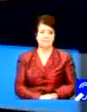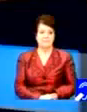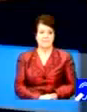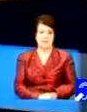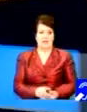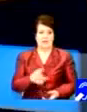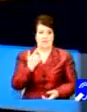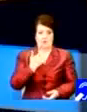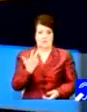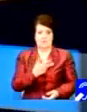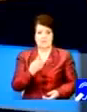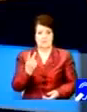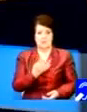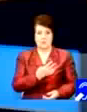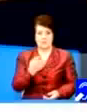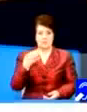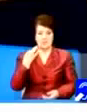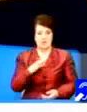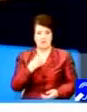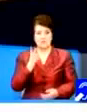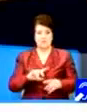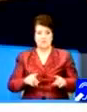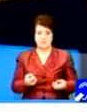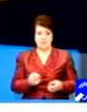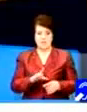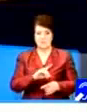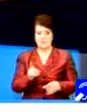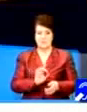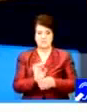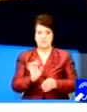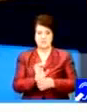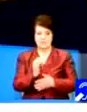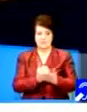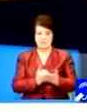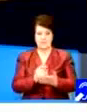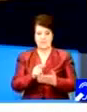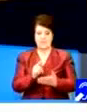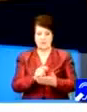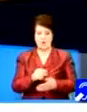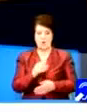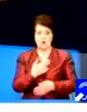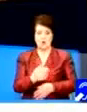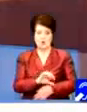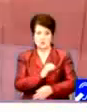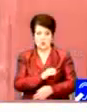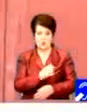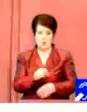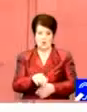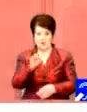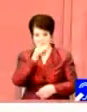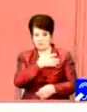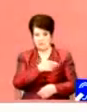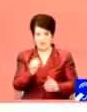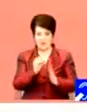Doi bărbați de 32 și 40 de ani au fost reținuți de poliție pentru că produceau și vindeau droguri în Chișinău și în suburbiile orașului. Pe